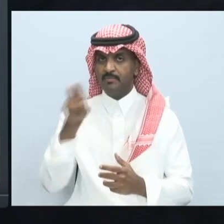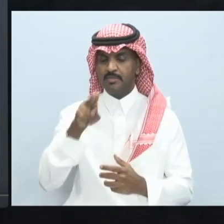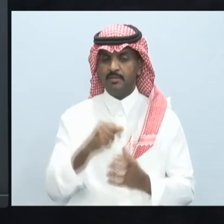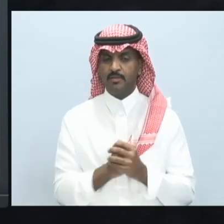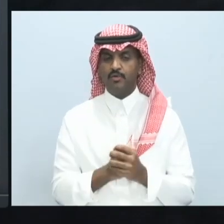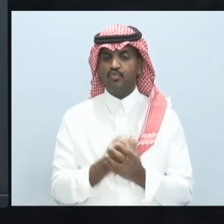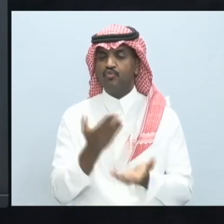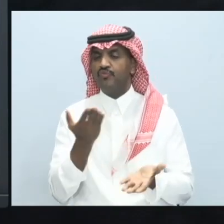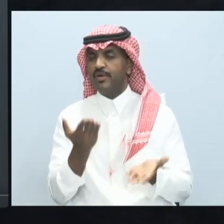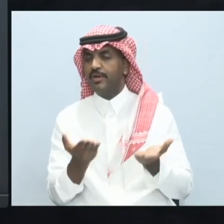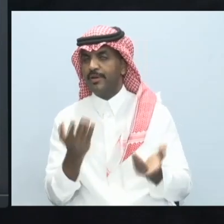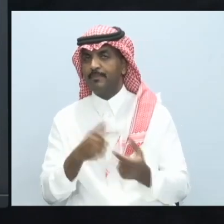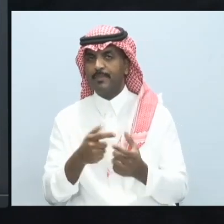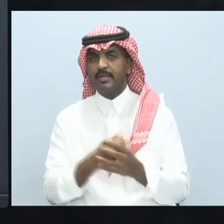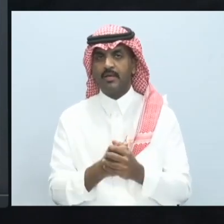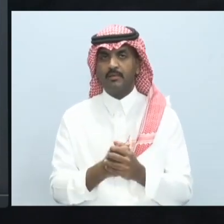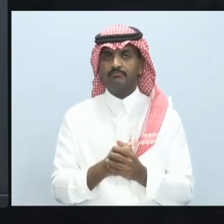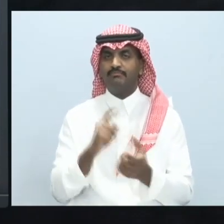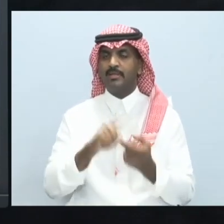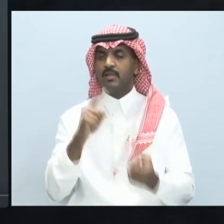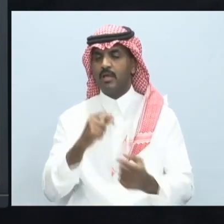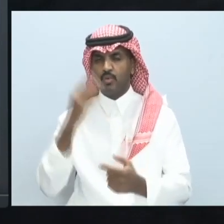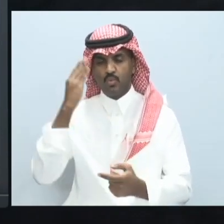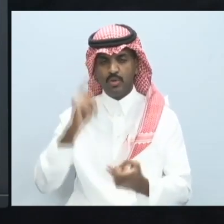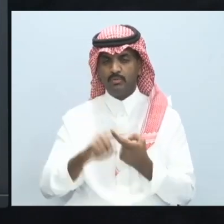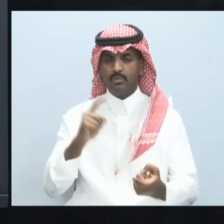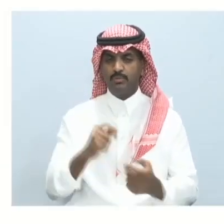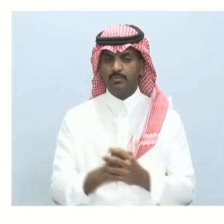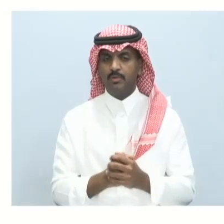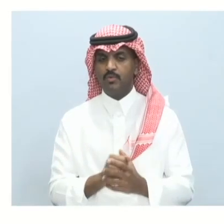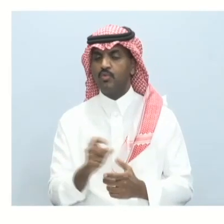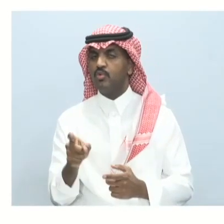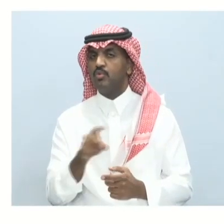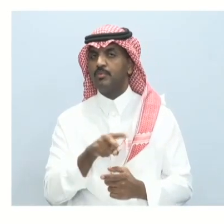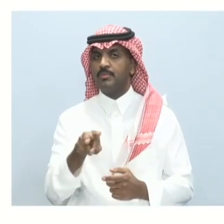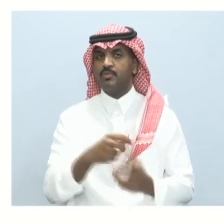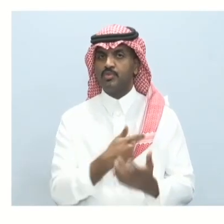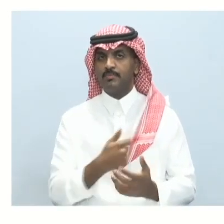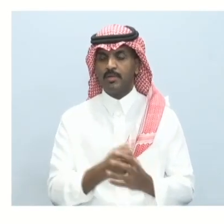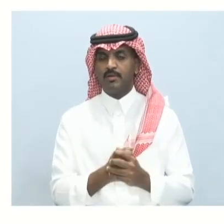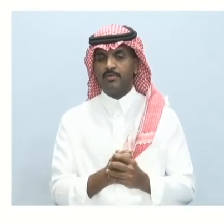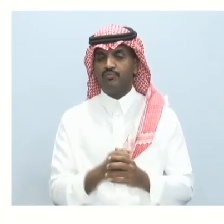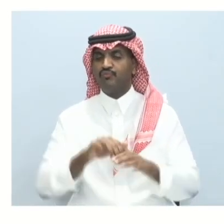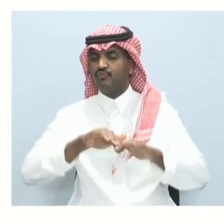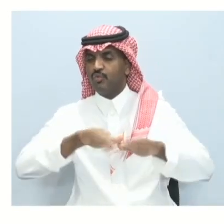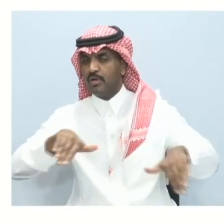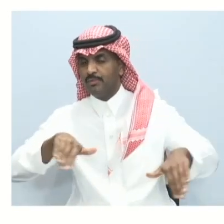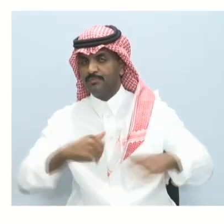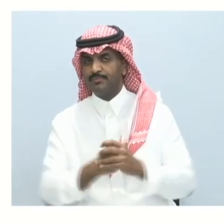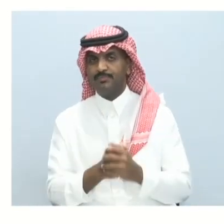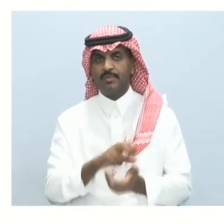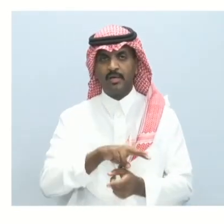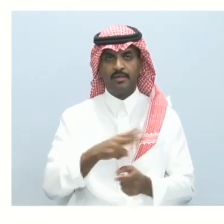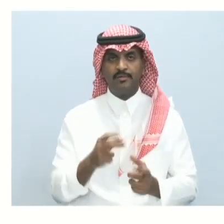وحتى يفرق بين الطلاق وبين الخلع وان كان كل منهما يسمى فرقه لكنها